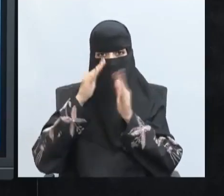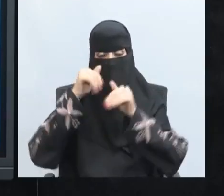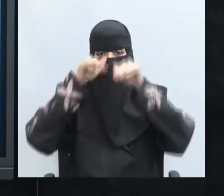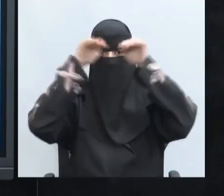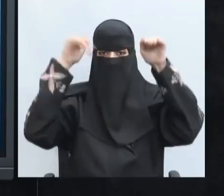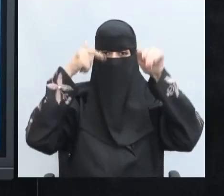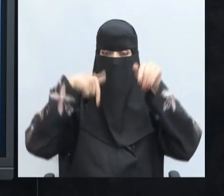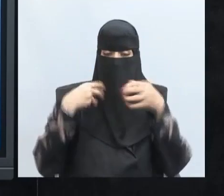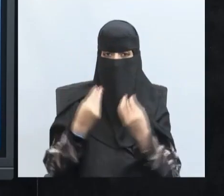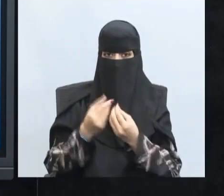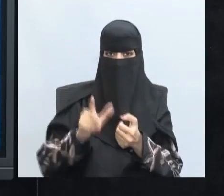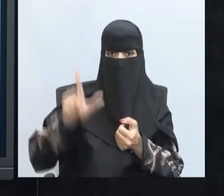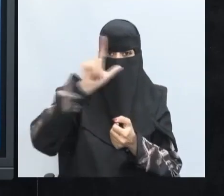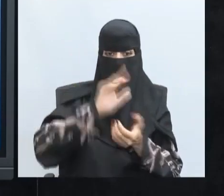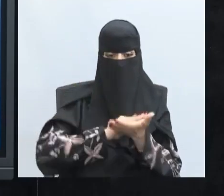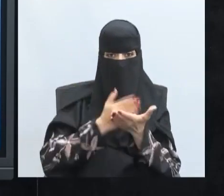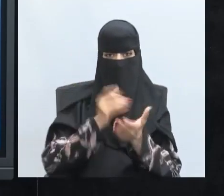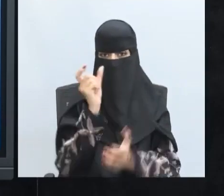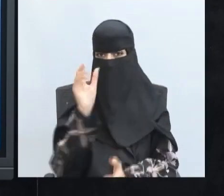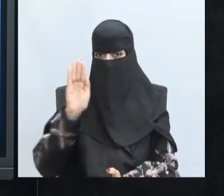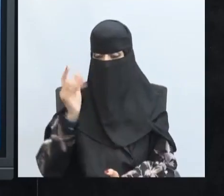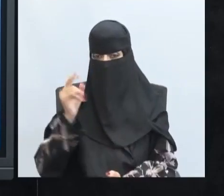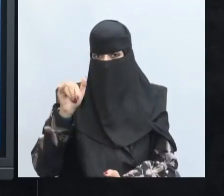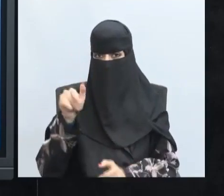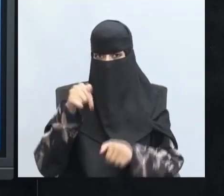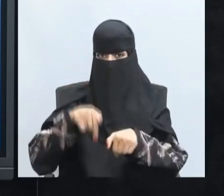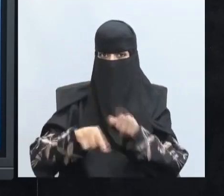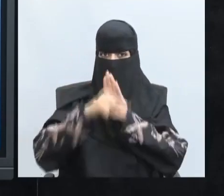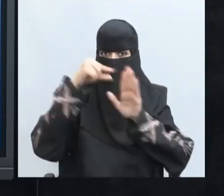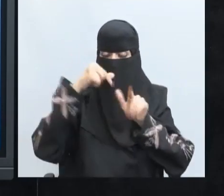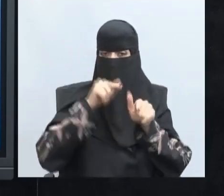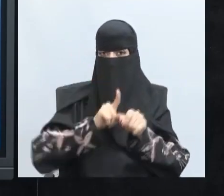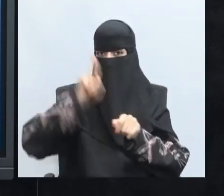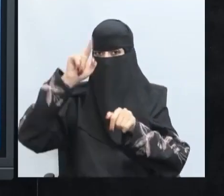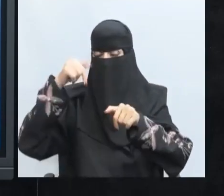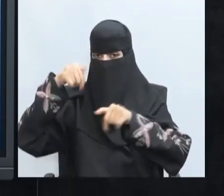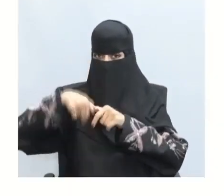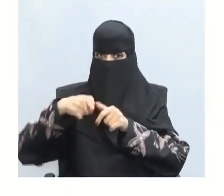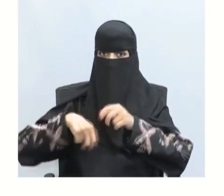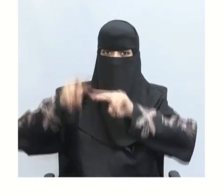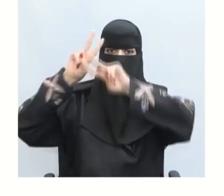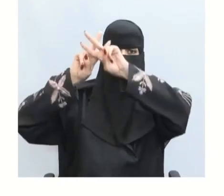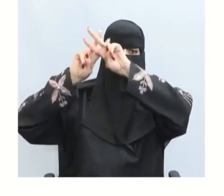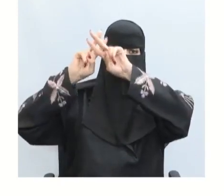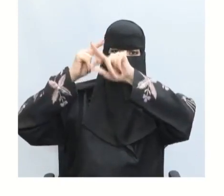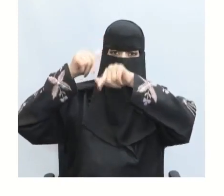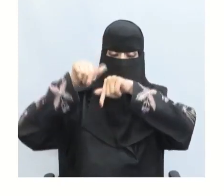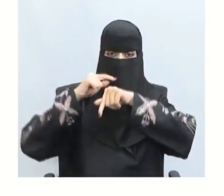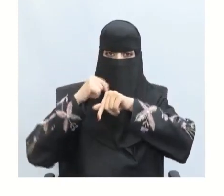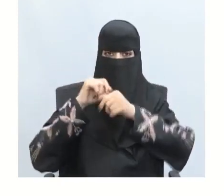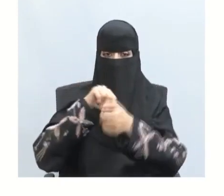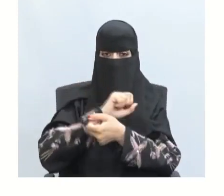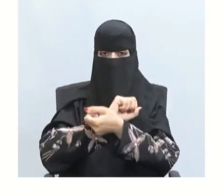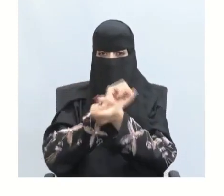لغه الاشاره الاستاذه نسرين النصار موضوعنا لهذا اليوم في النجوم والمجرات